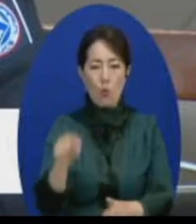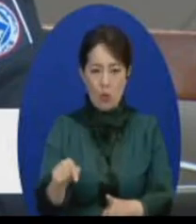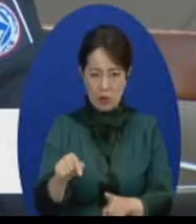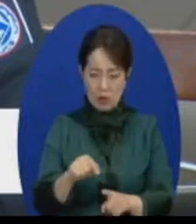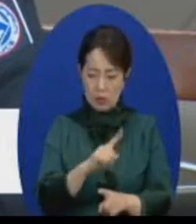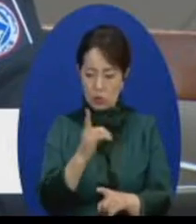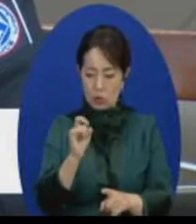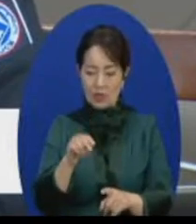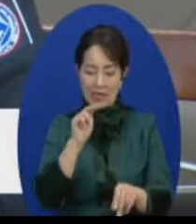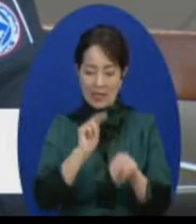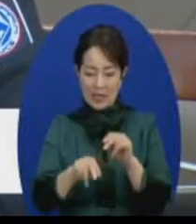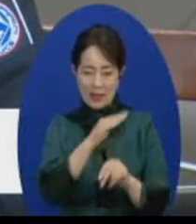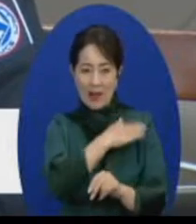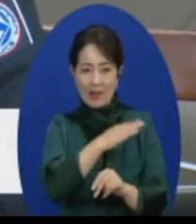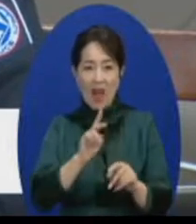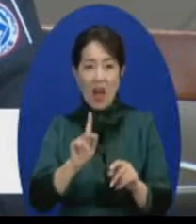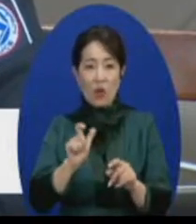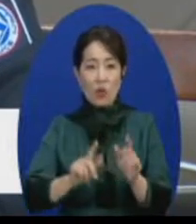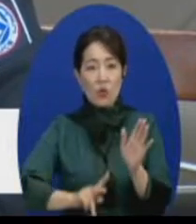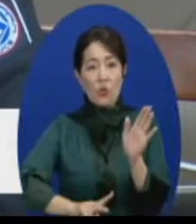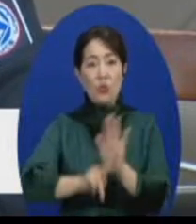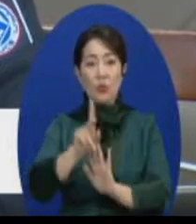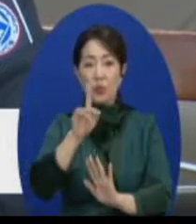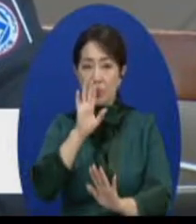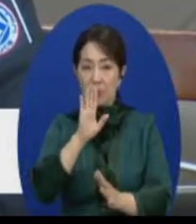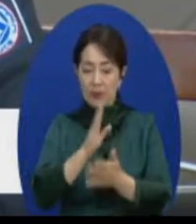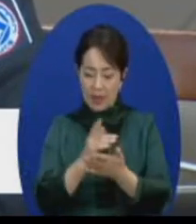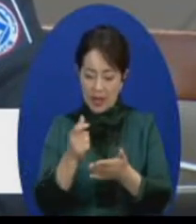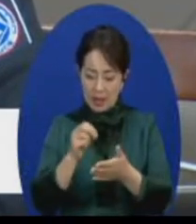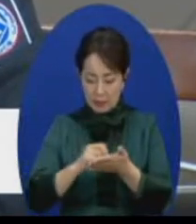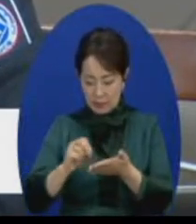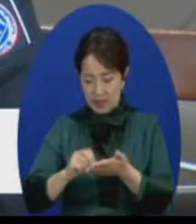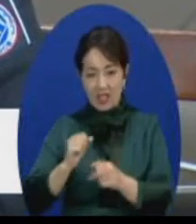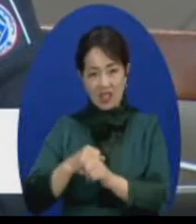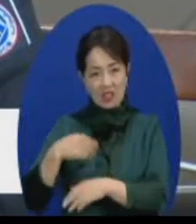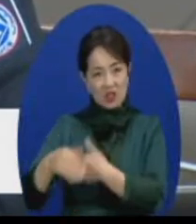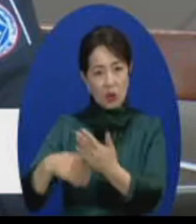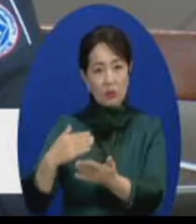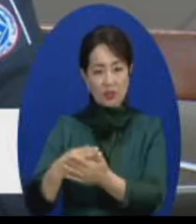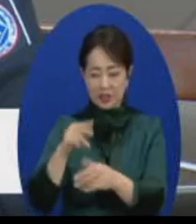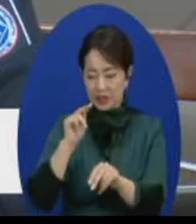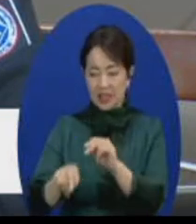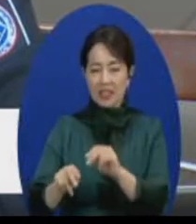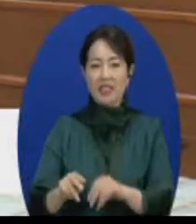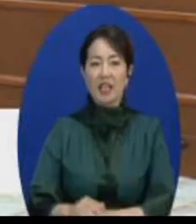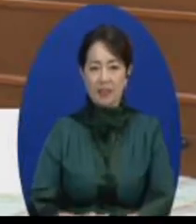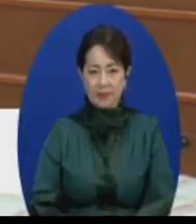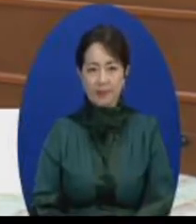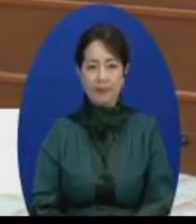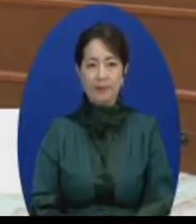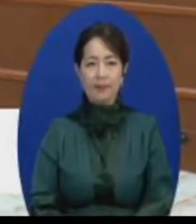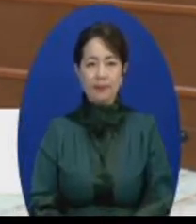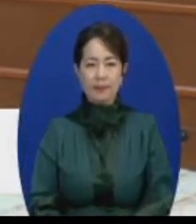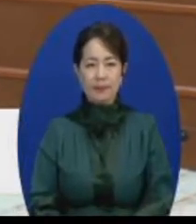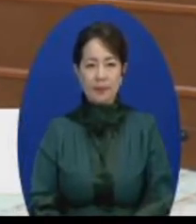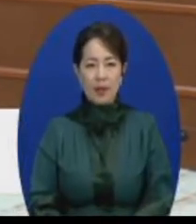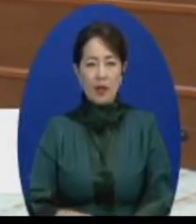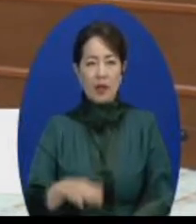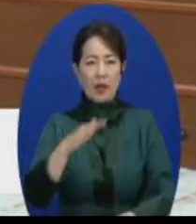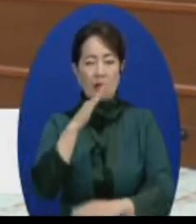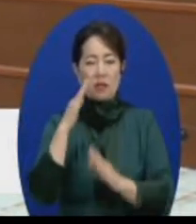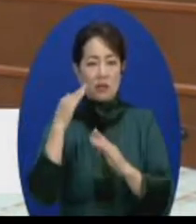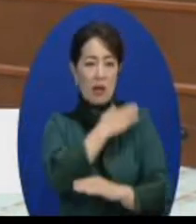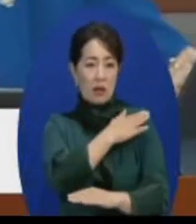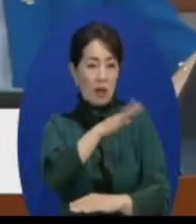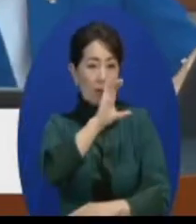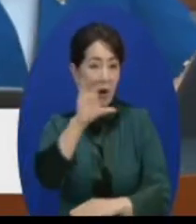зүйлчлэн тэгтэй бол иргэн үсгээр одоо ингэ хэрүүртгэл бүрдүүлсэ ажиллагаа явагдаж шалгадаж байна. Цагдаагийн